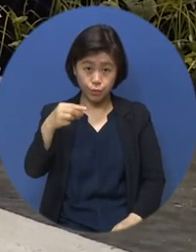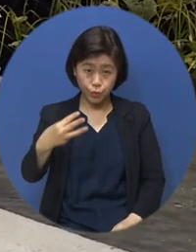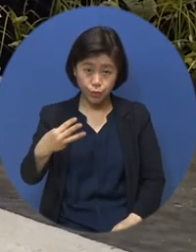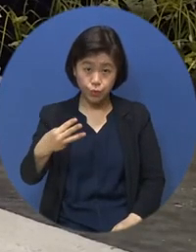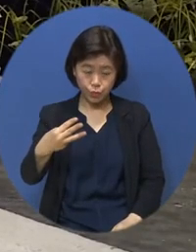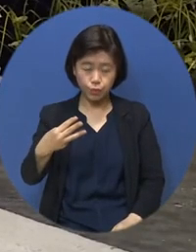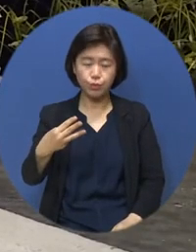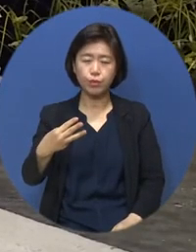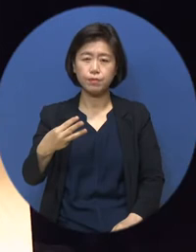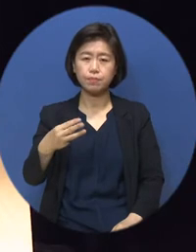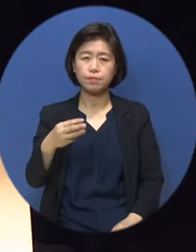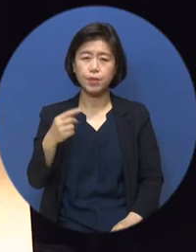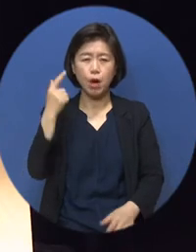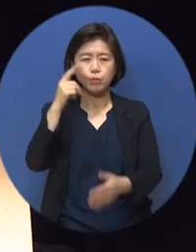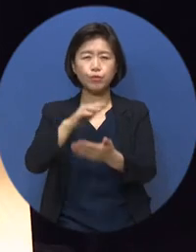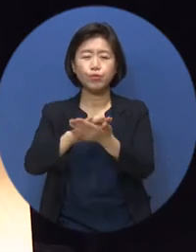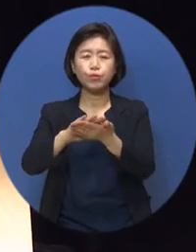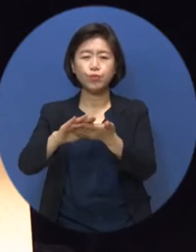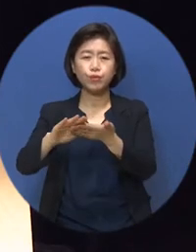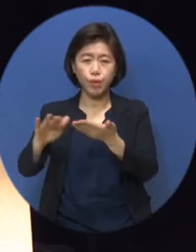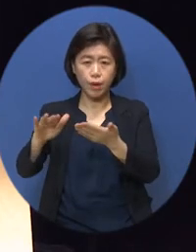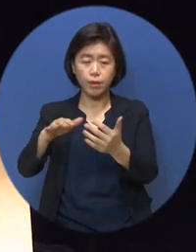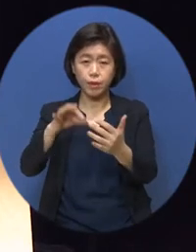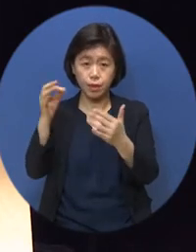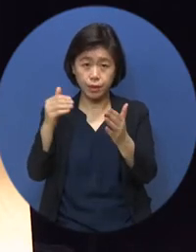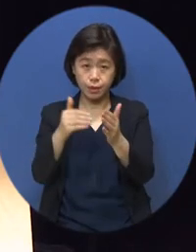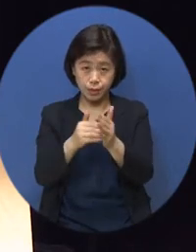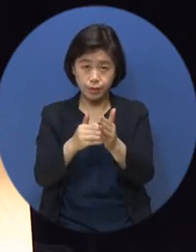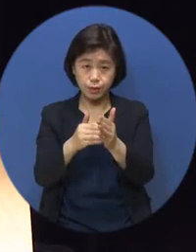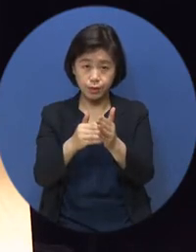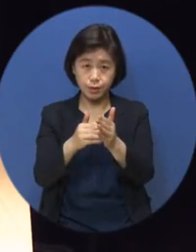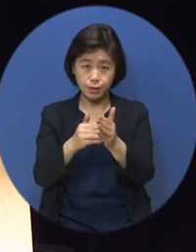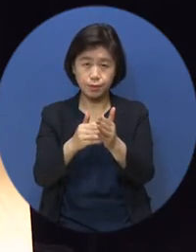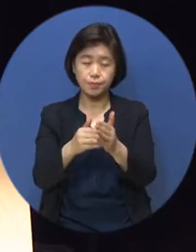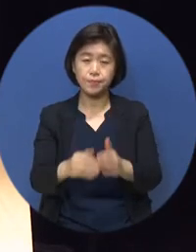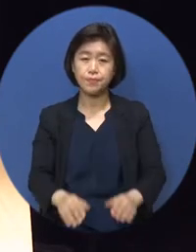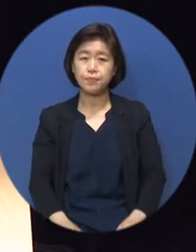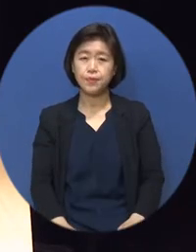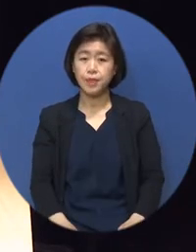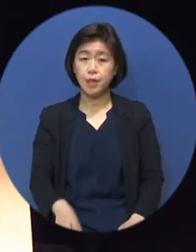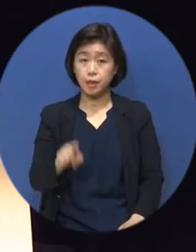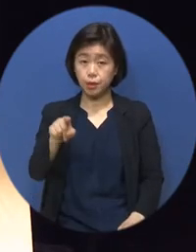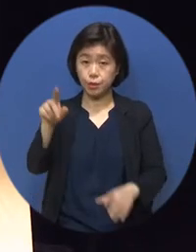풍화를 선택했고 천년이 지나 시인의 눈에 들킨 지금은